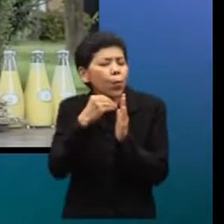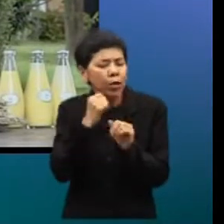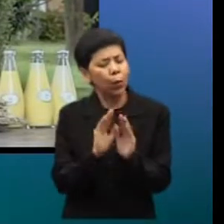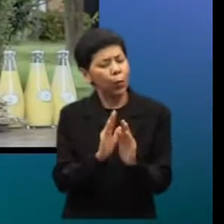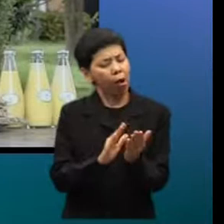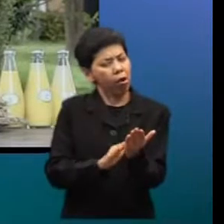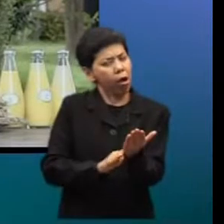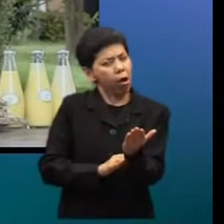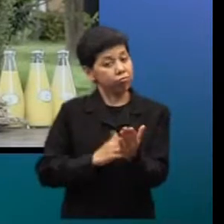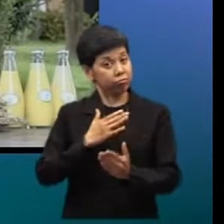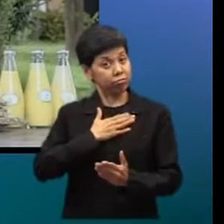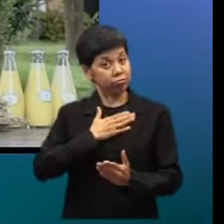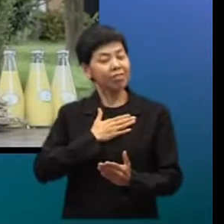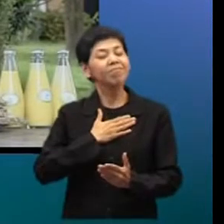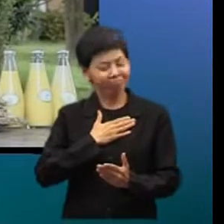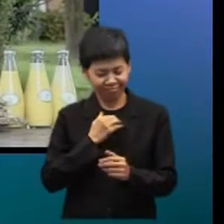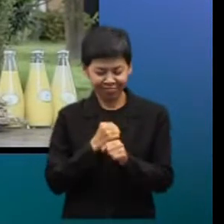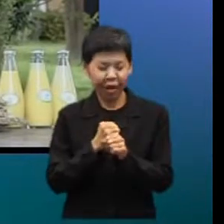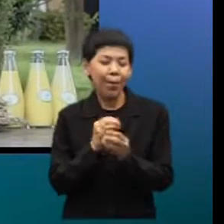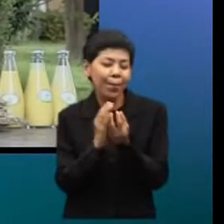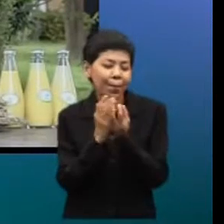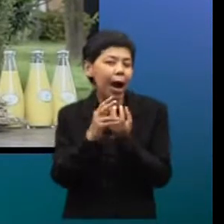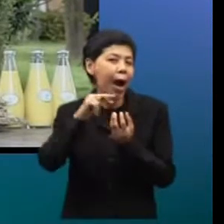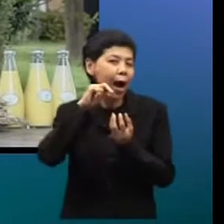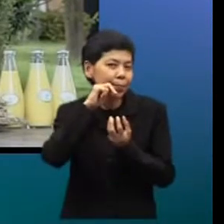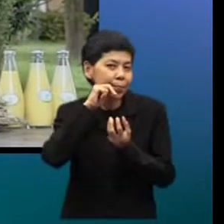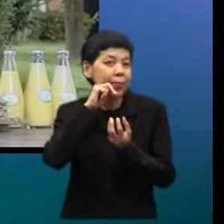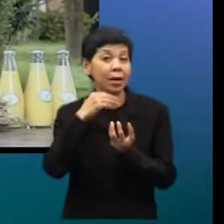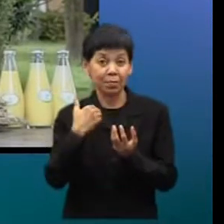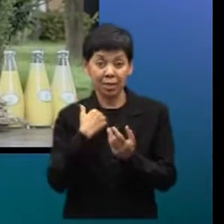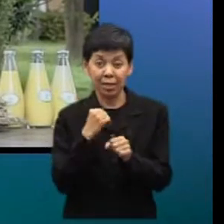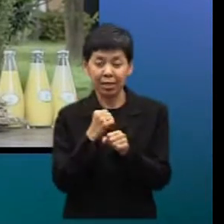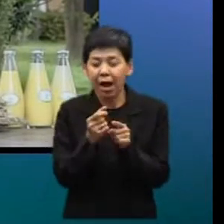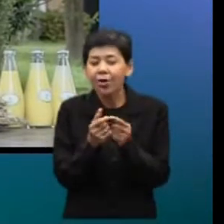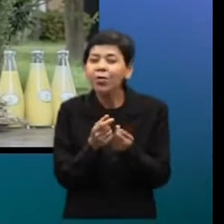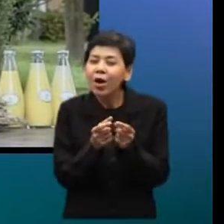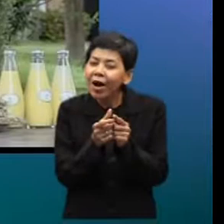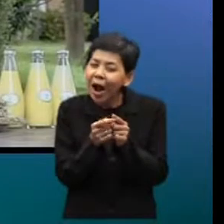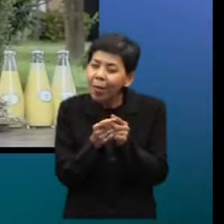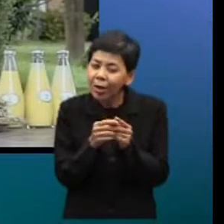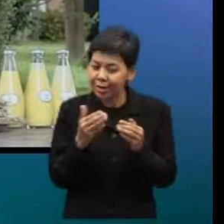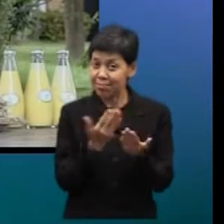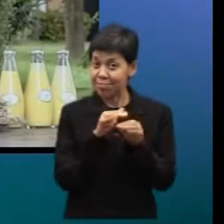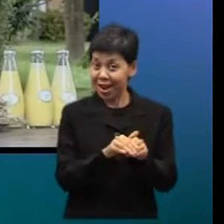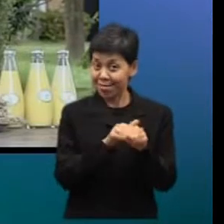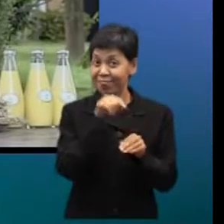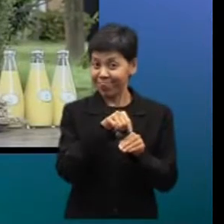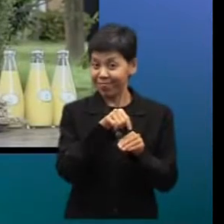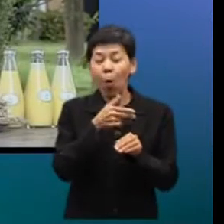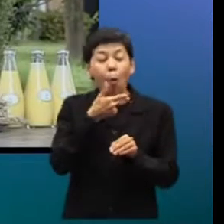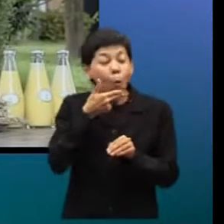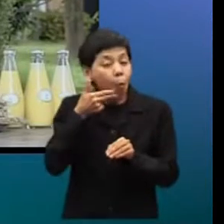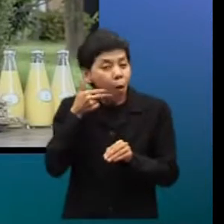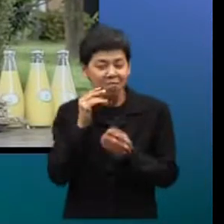ไว้ได้นานแต่ของเราจะปรุงแต่งด้วยน้ำผักน้ำข้าวโพดก็แทนมะพร้าวนะคะความหวานเราจะได้จาก